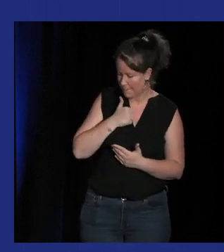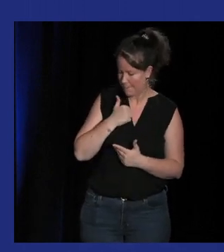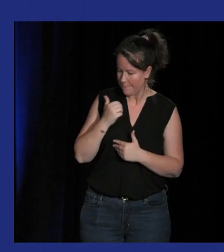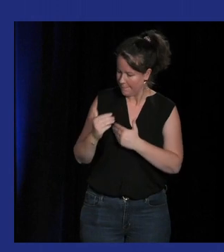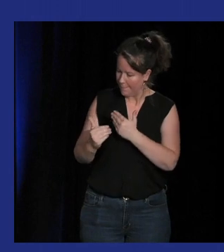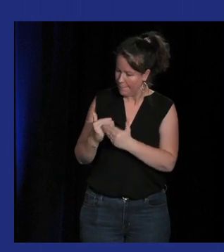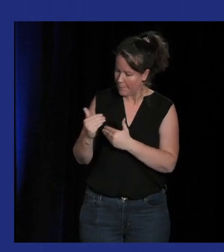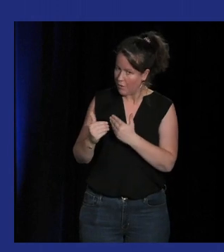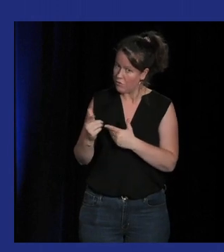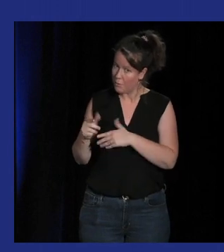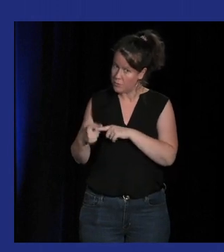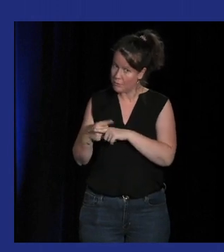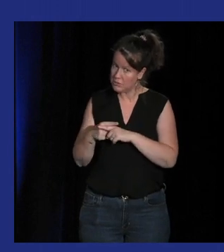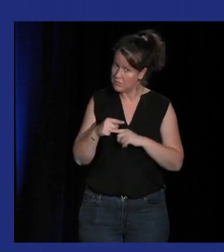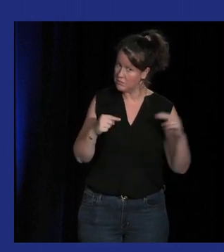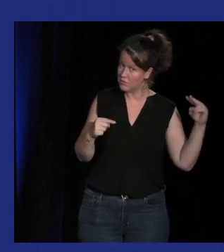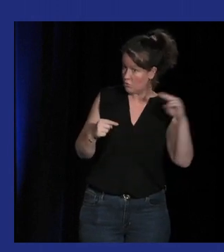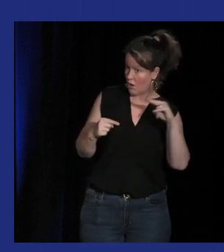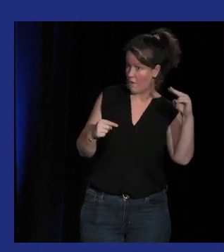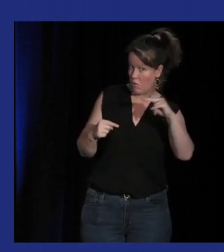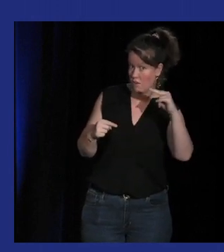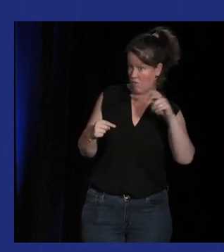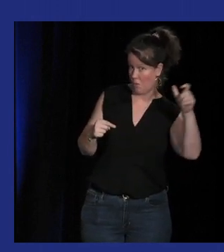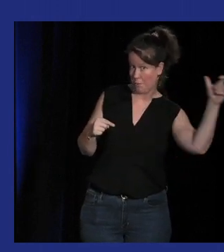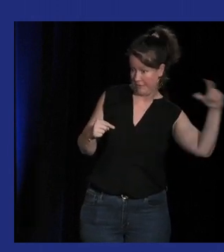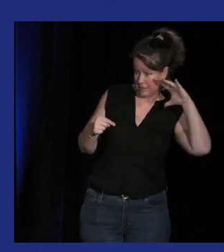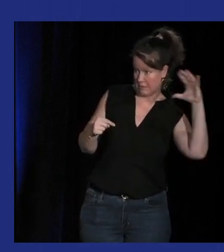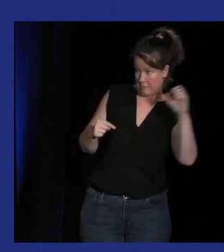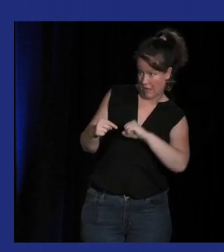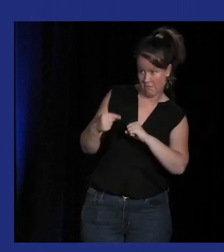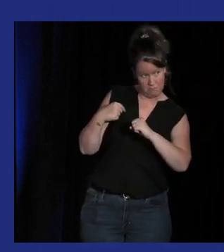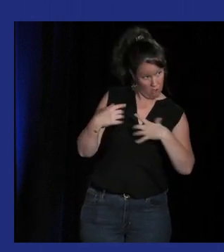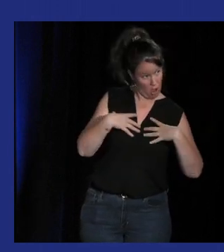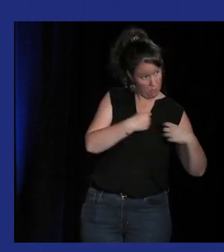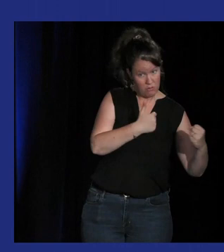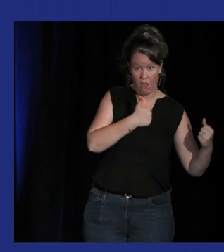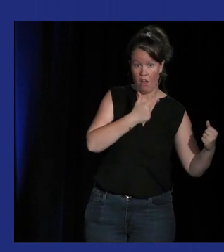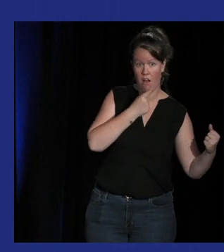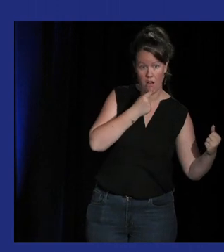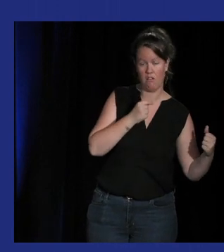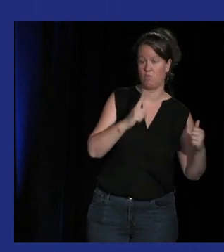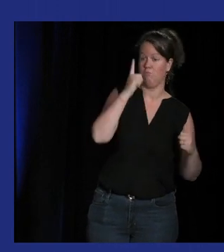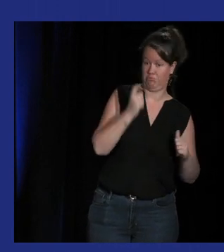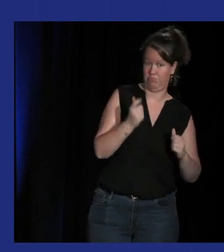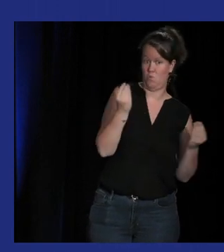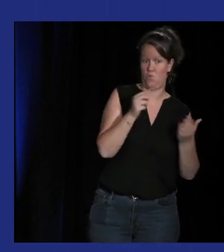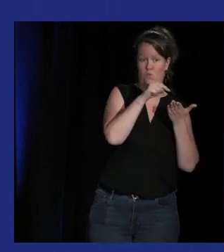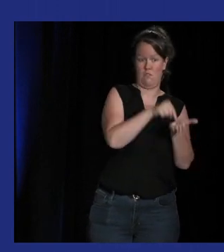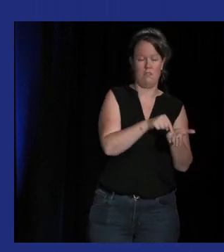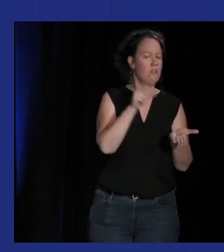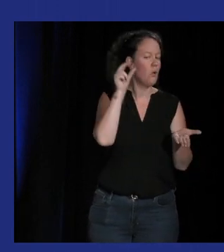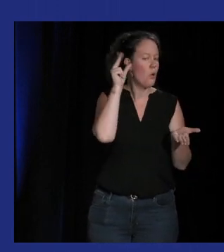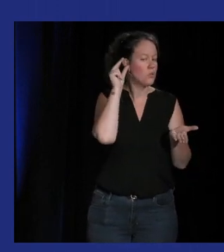boîtes qui m'ont fait confiance parce que j'avais de la passion pour ça donc j'ai commencé à audiogaming à Toulouse en 2000 en